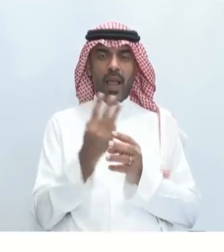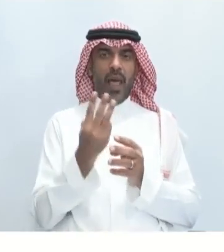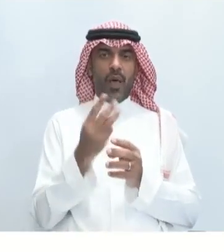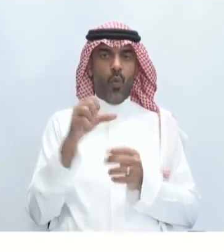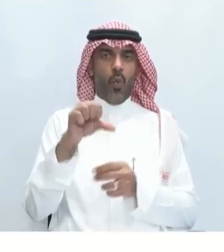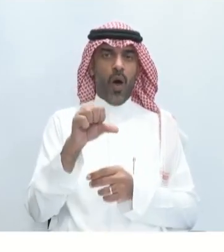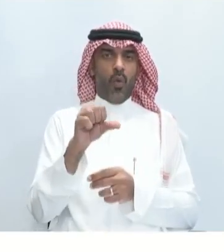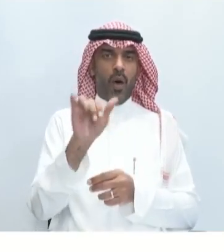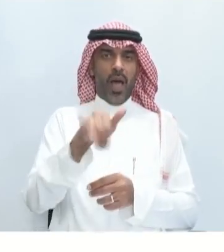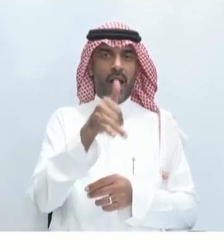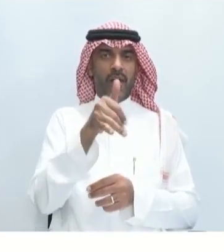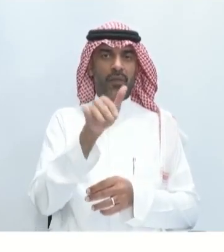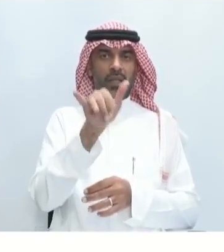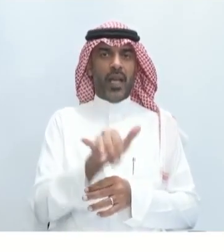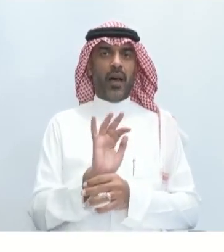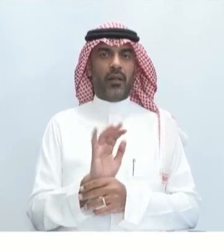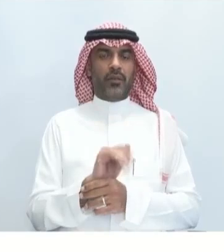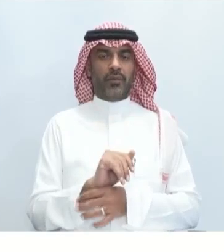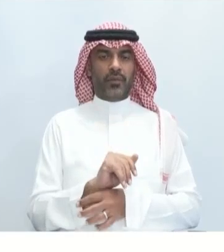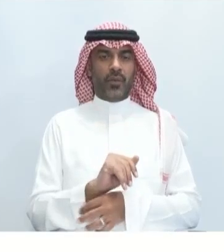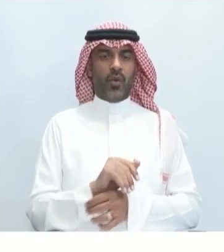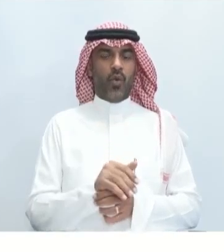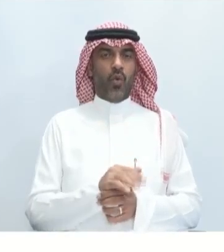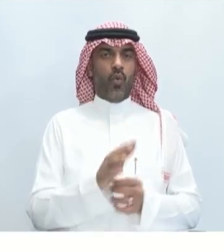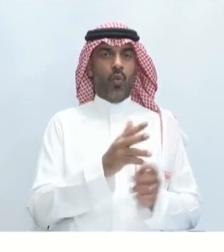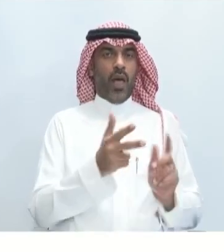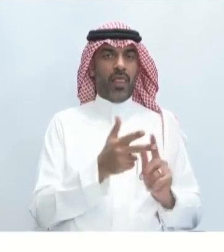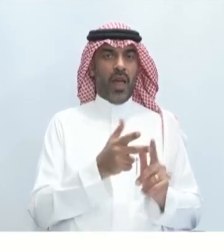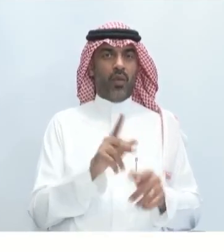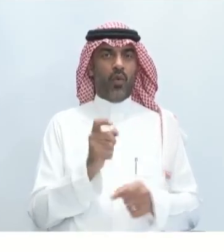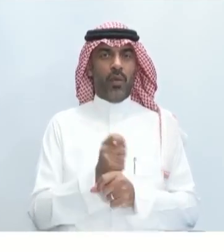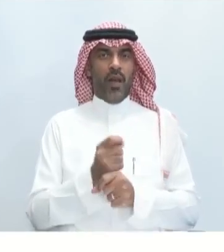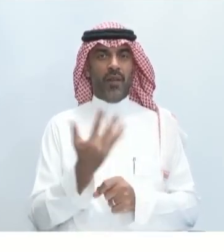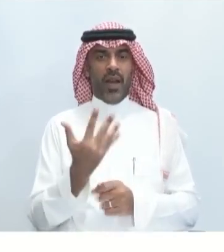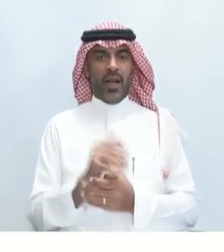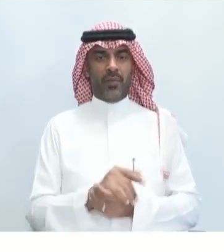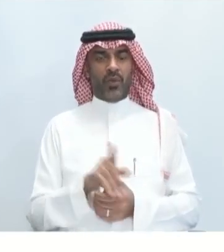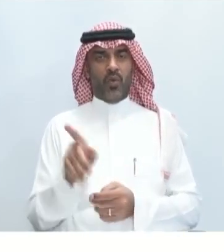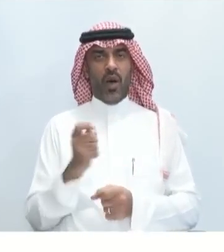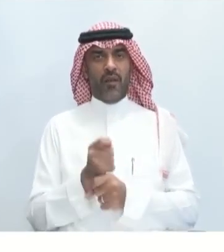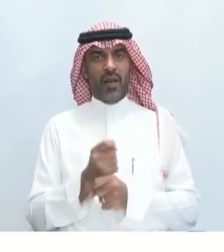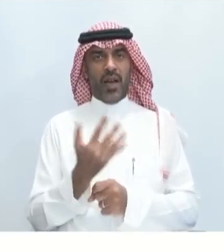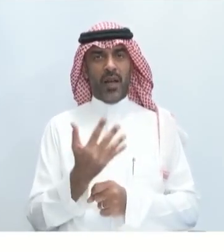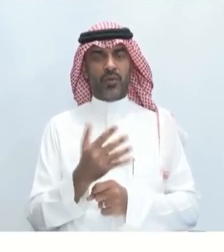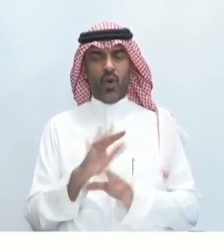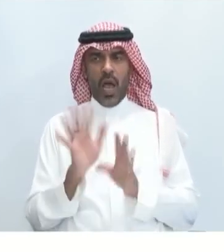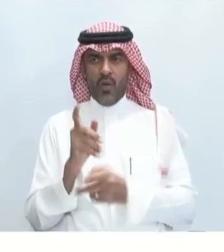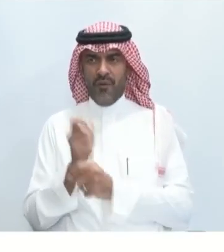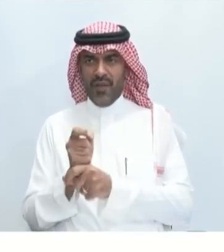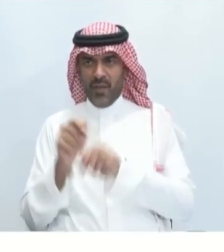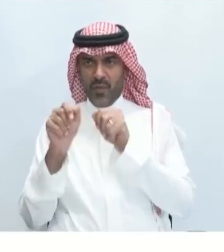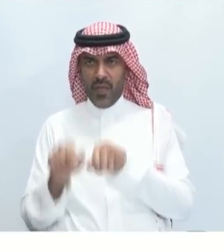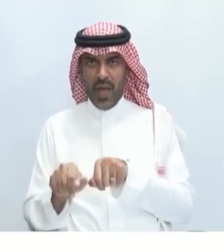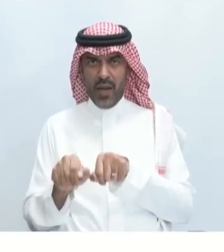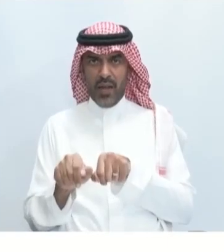والنوع الثالث هو ان يكون الفعل المضارع من الافعال الخمسه وهذه الافعال هي كل فعل مضارع